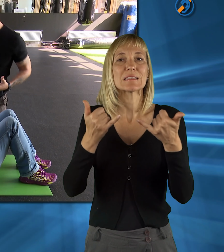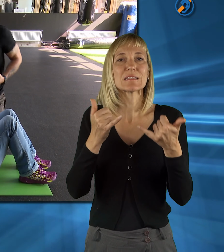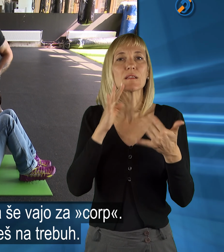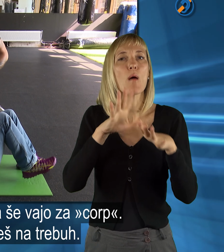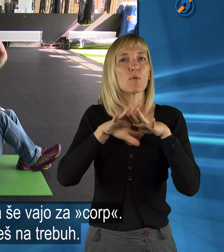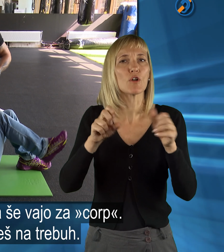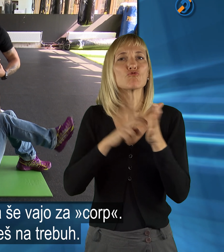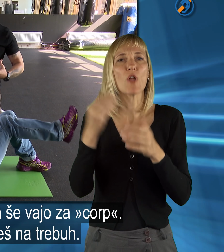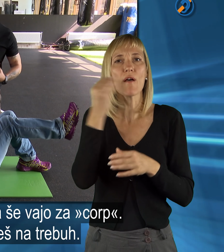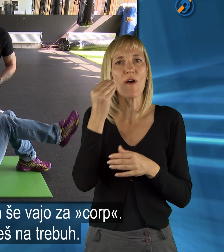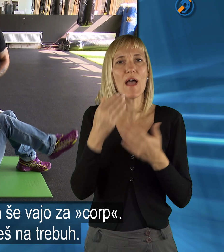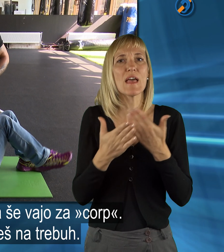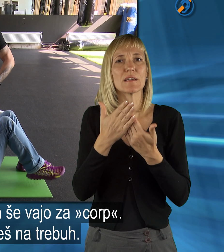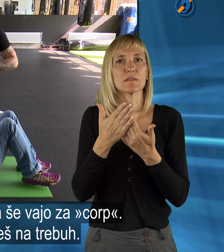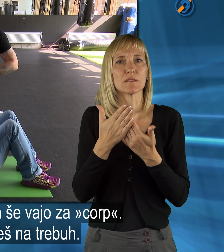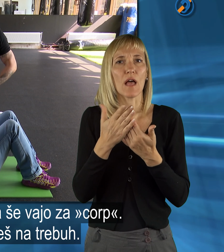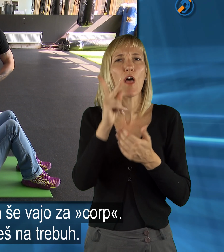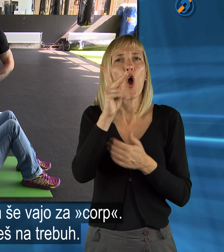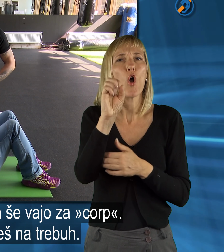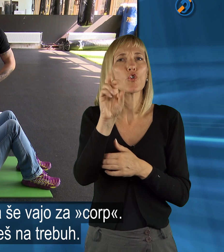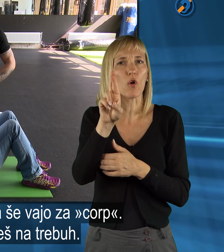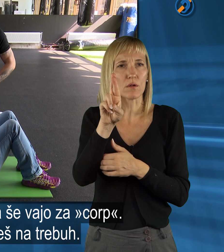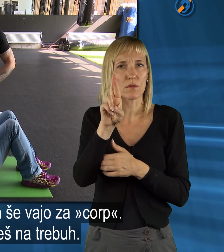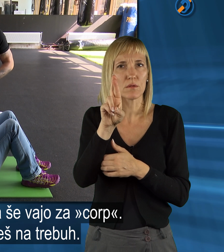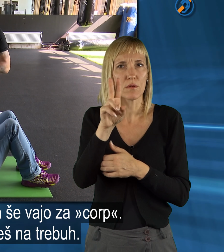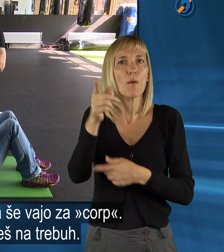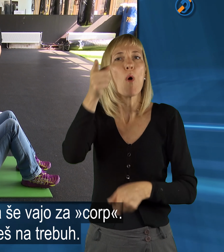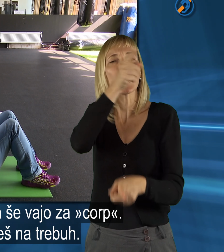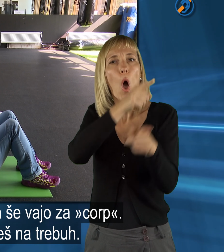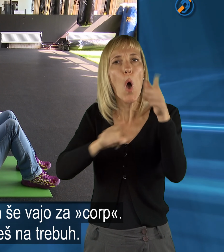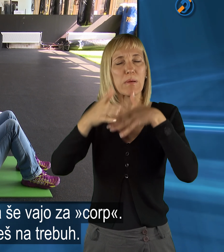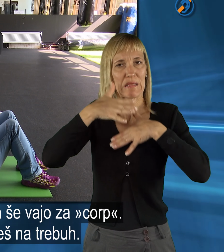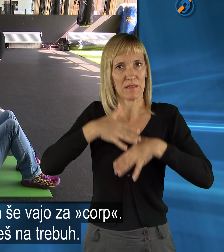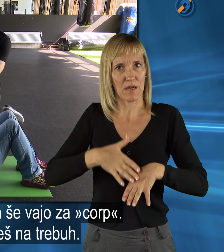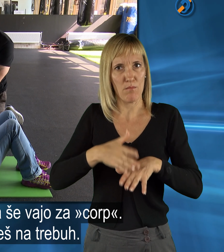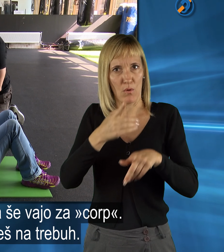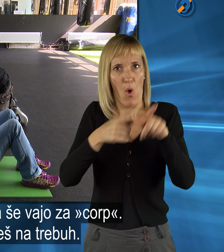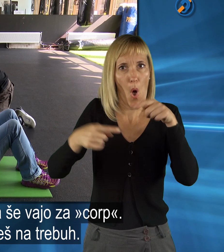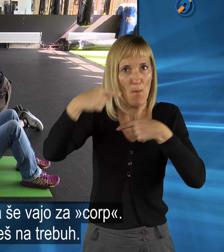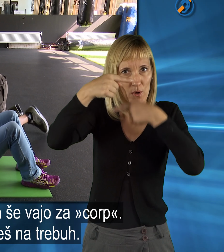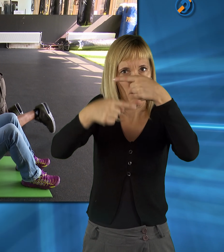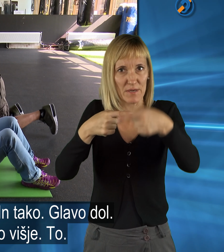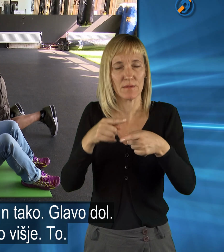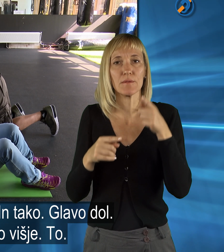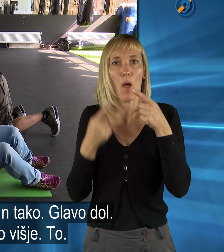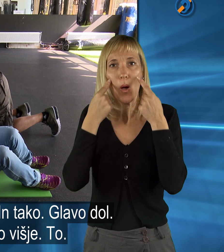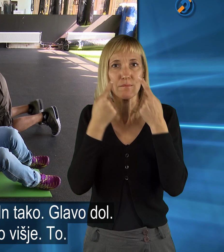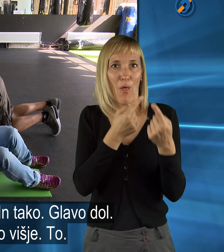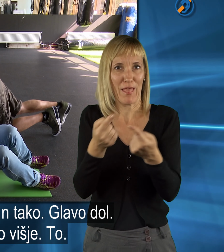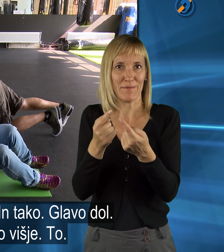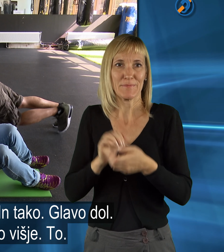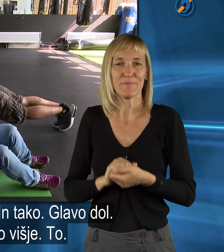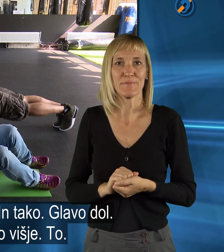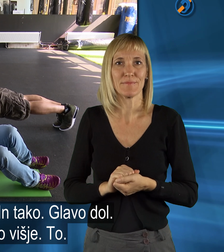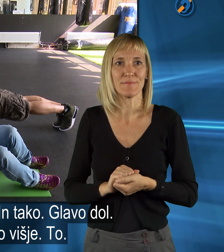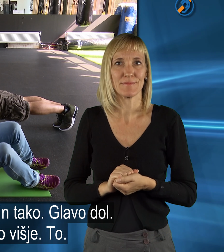Zdaj bova pa naredila še vajo za kor. Tako se obrneš na trebuh in bova šla samo tole.